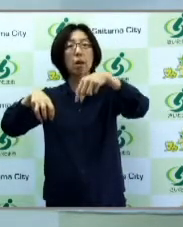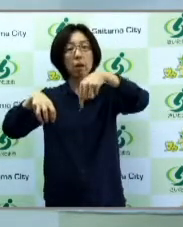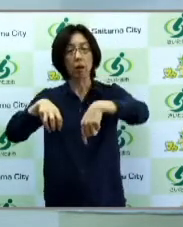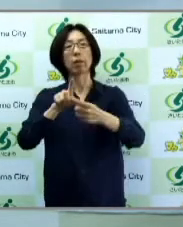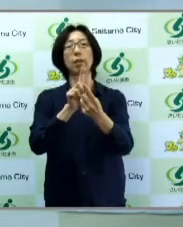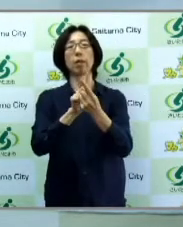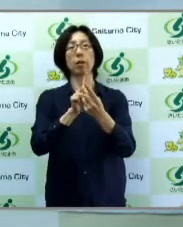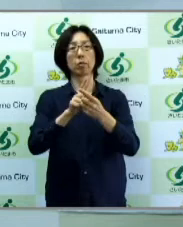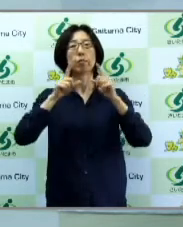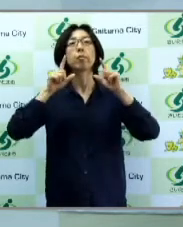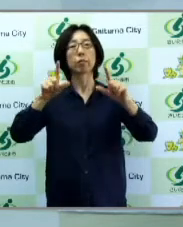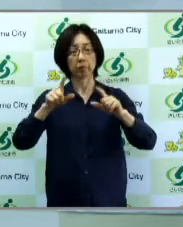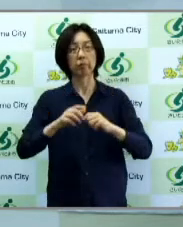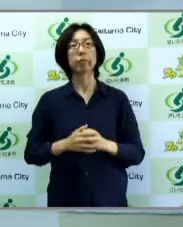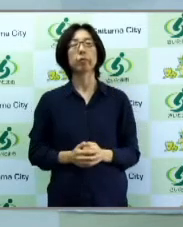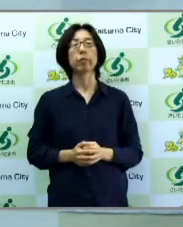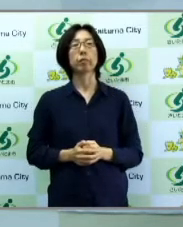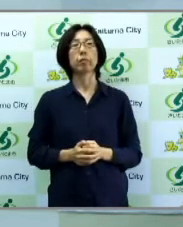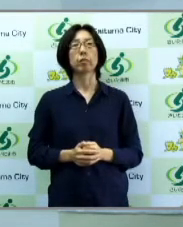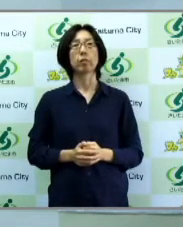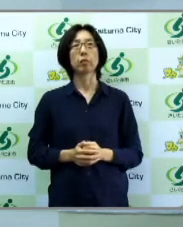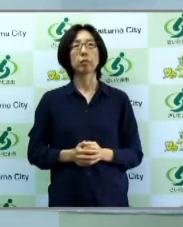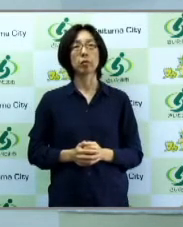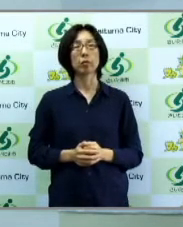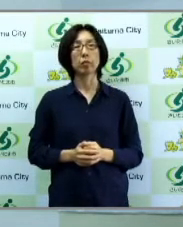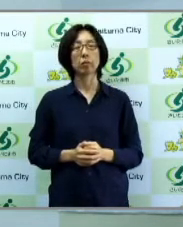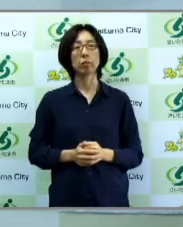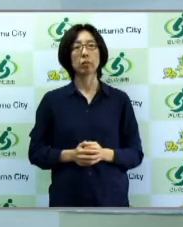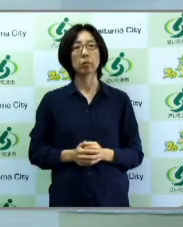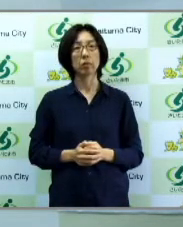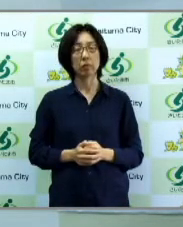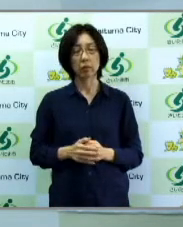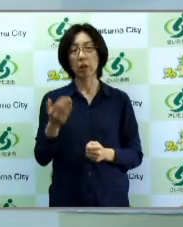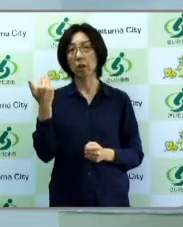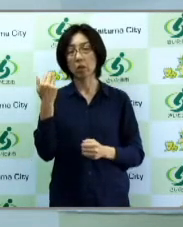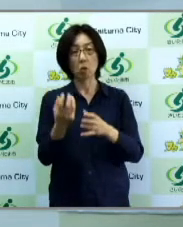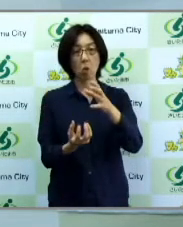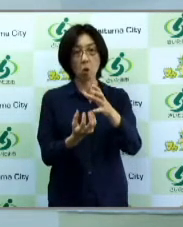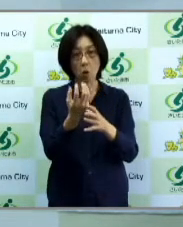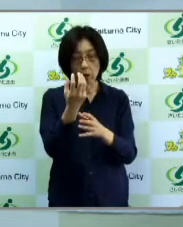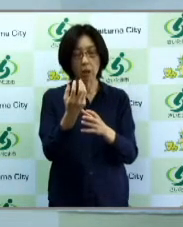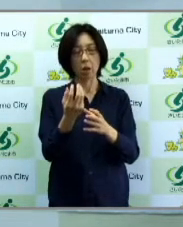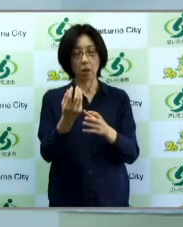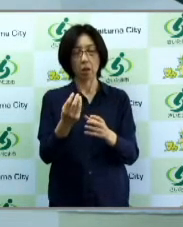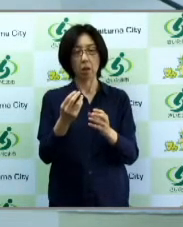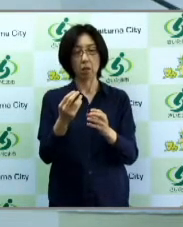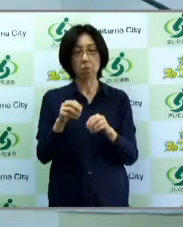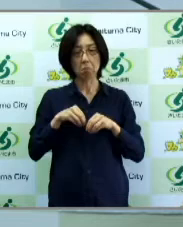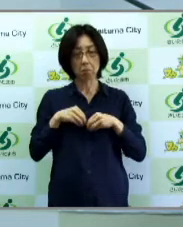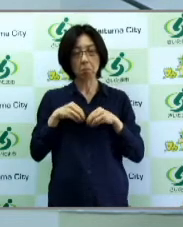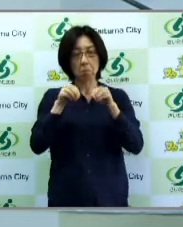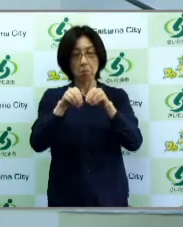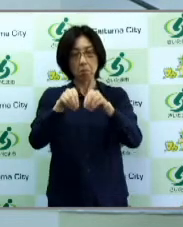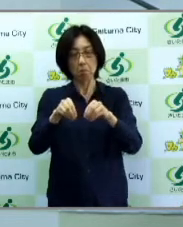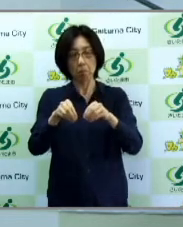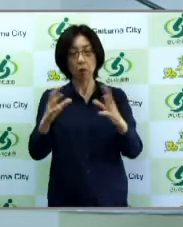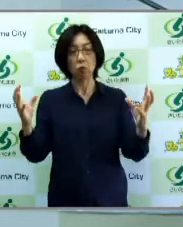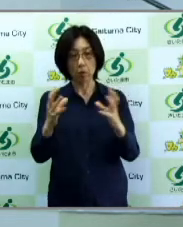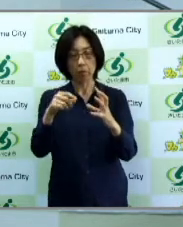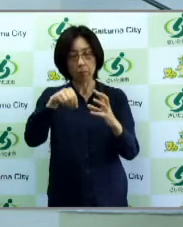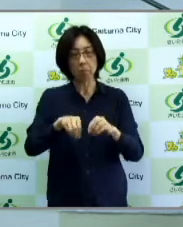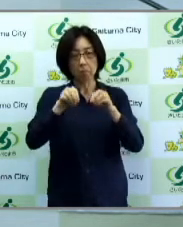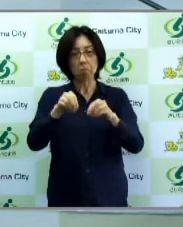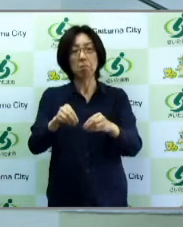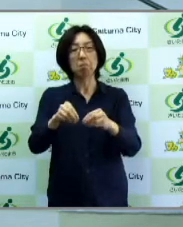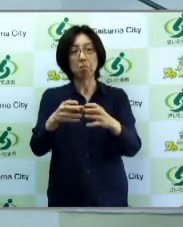。最初にクラスターの現状についてでございますが、ご覧のとおりですね、大宮地区の